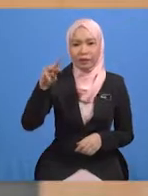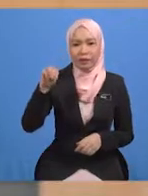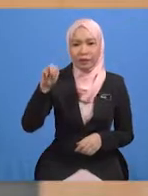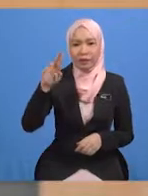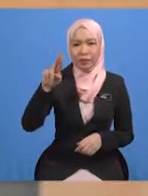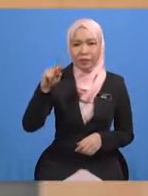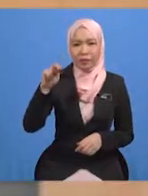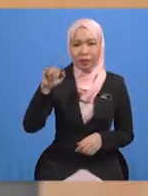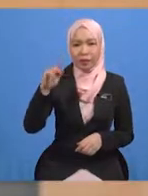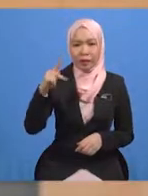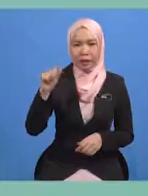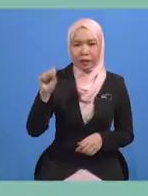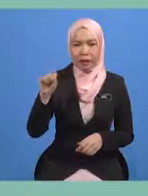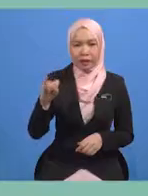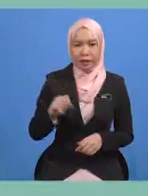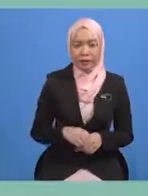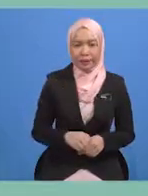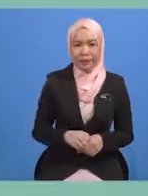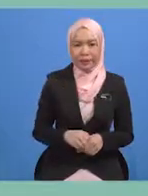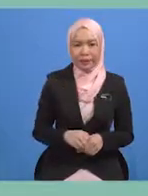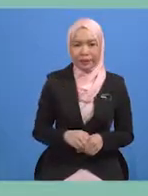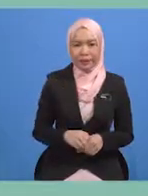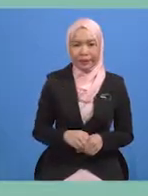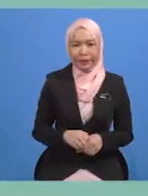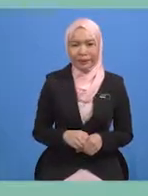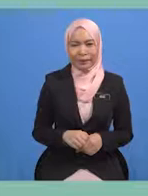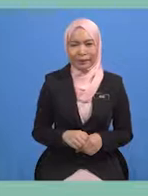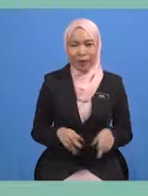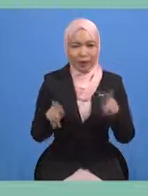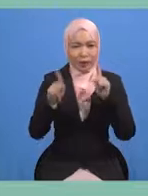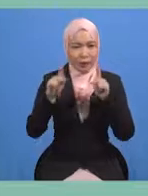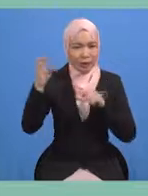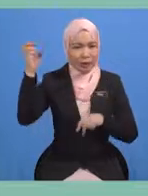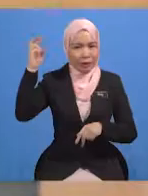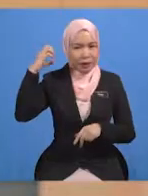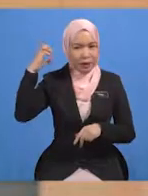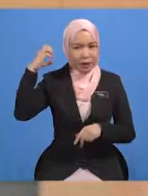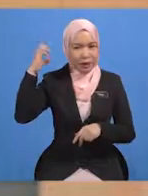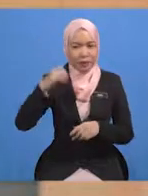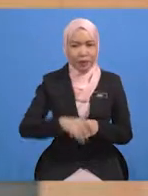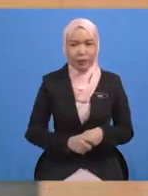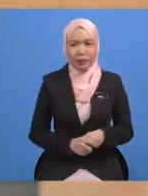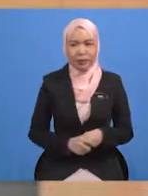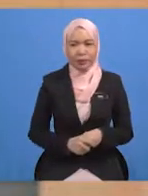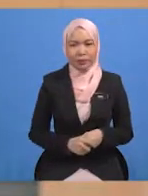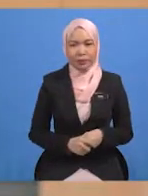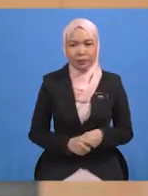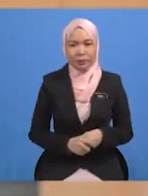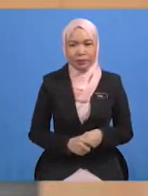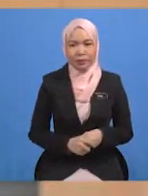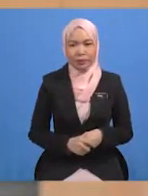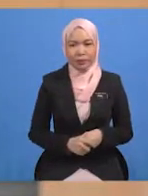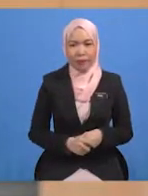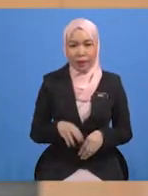Murid-murid, bagi subtopik 8.2 iaitu komunikasi radio, sewajarnya murid-murid